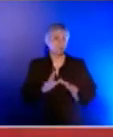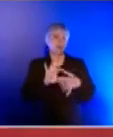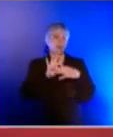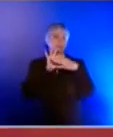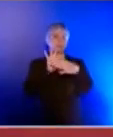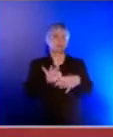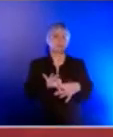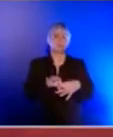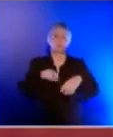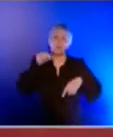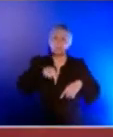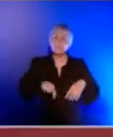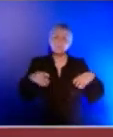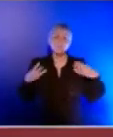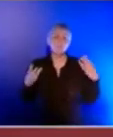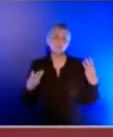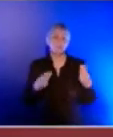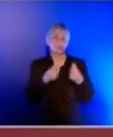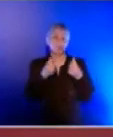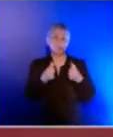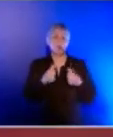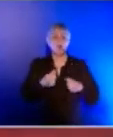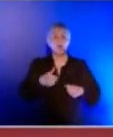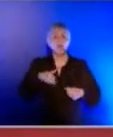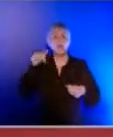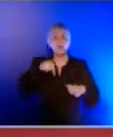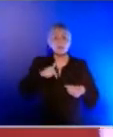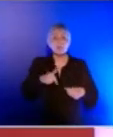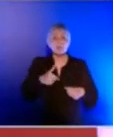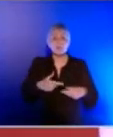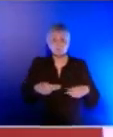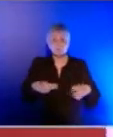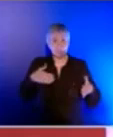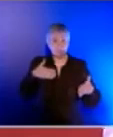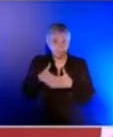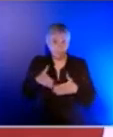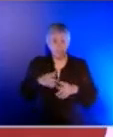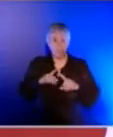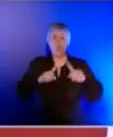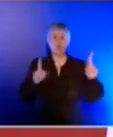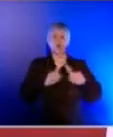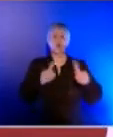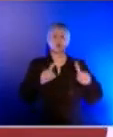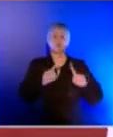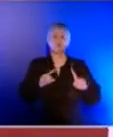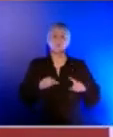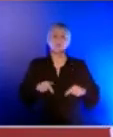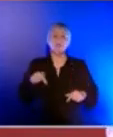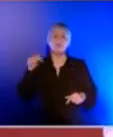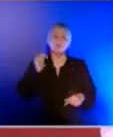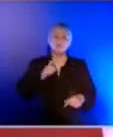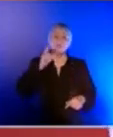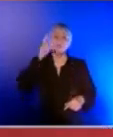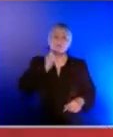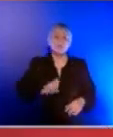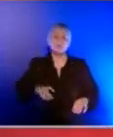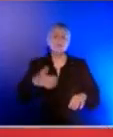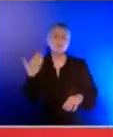αυτή τη στρατηγική, πρέπει να την ολοκληρώσουμε στο δρόμο για το συνέδριό μας, το οποίο δυστυχώς αναβλήθηκε εξαιτίας της